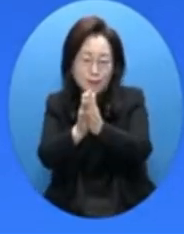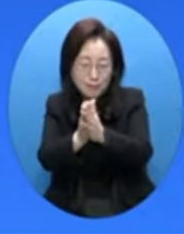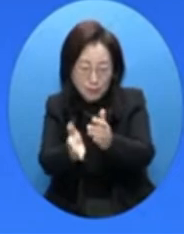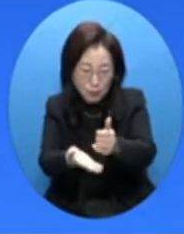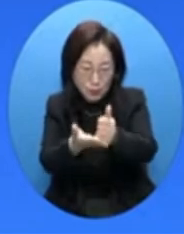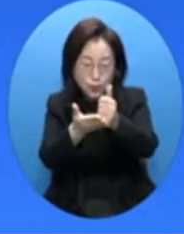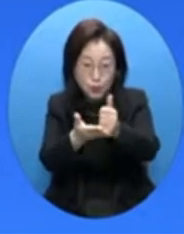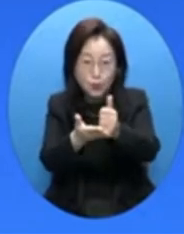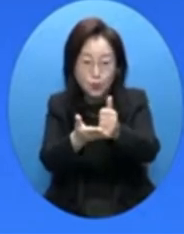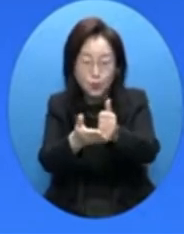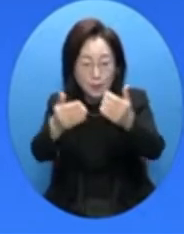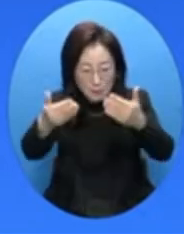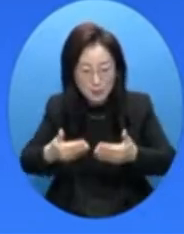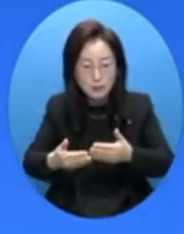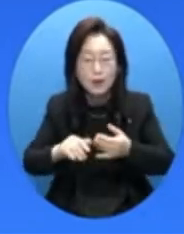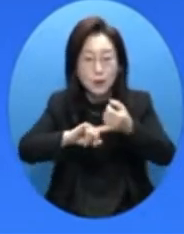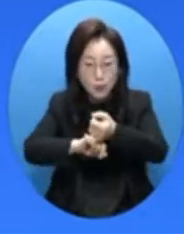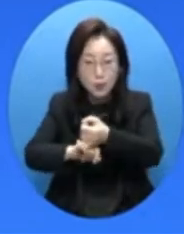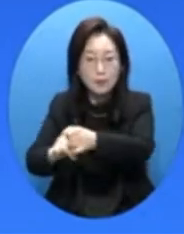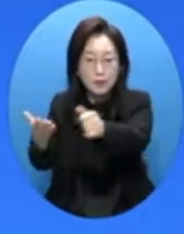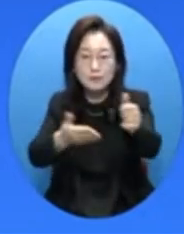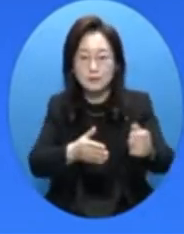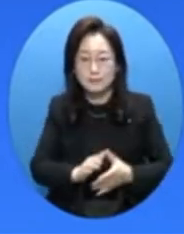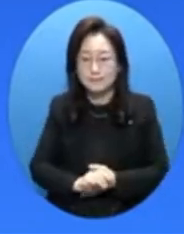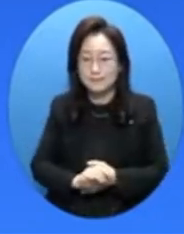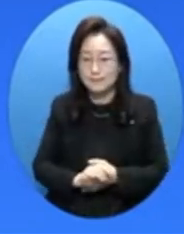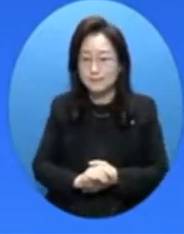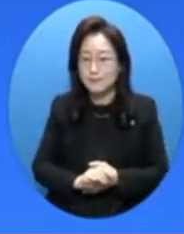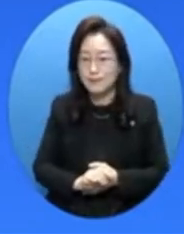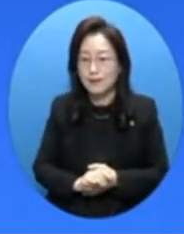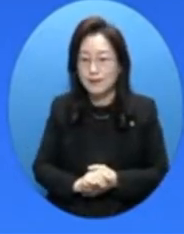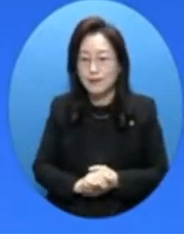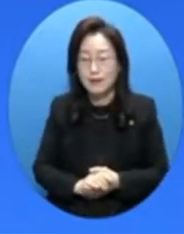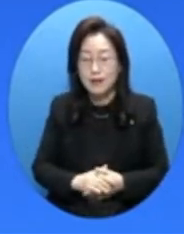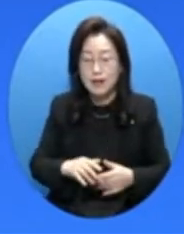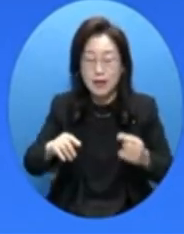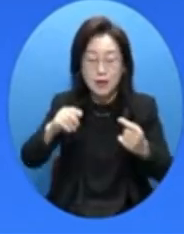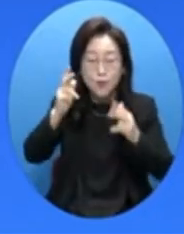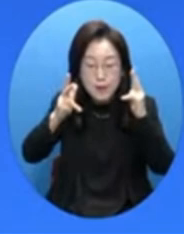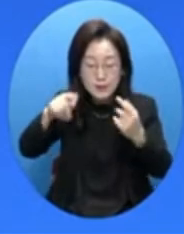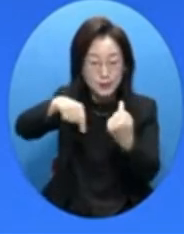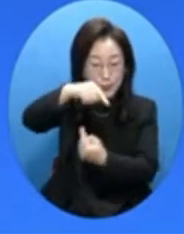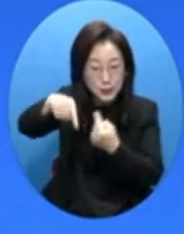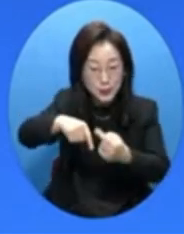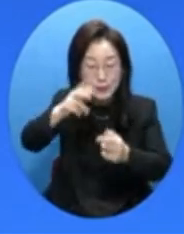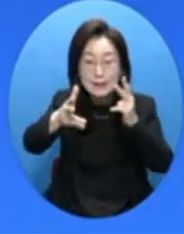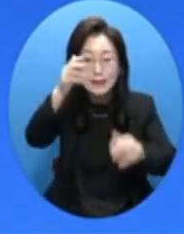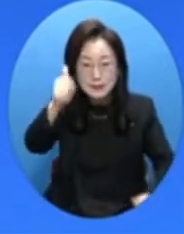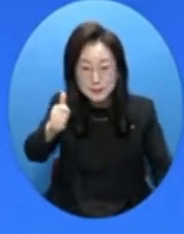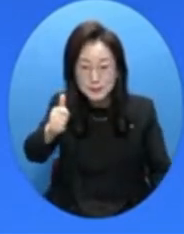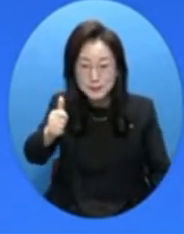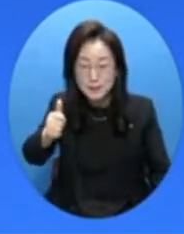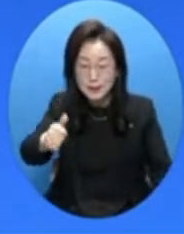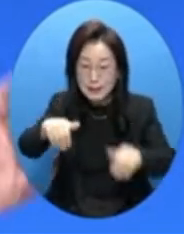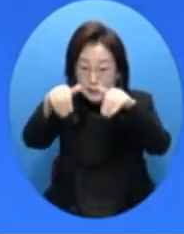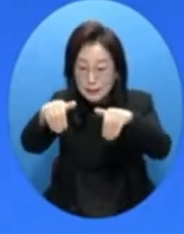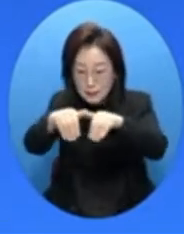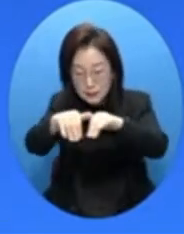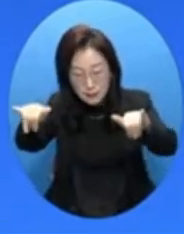칭찬하고 박수를 보내는 주님의 일꾼들이 다 되기를 바랍니다 회사를 경영하는 회사에 사장님들은 전체로부터